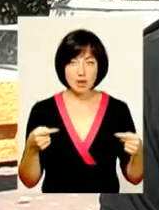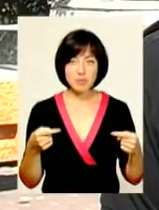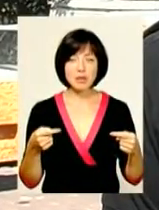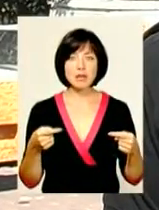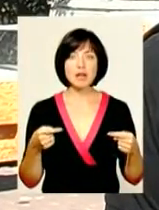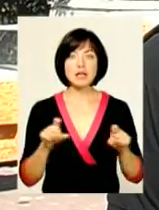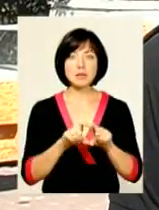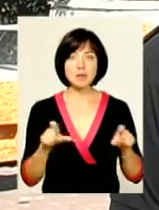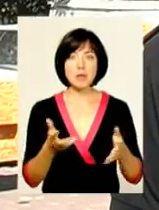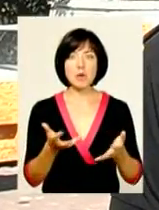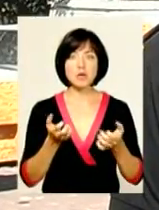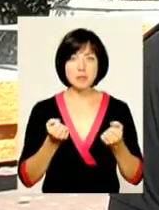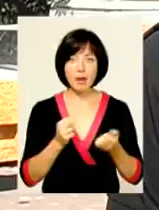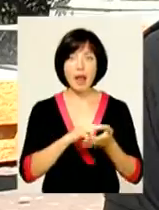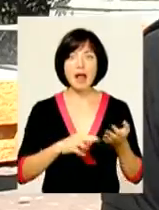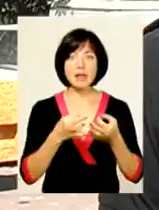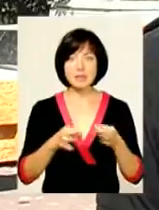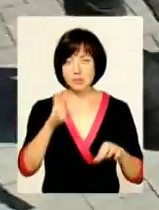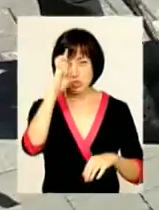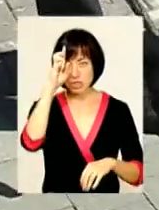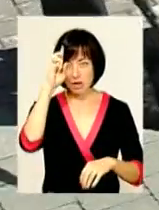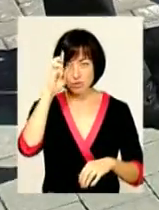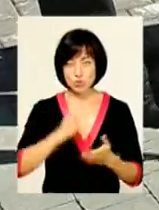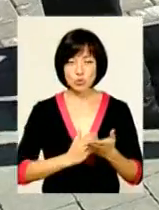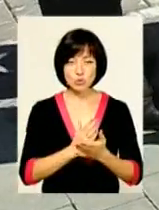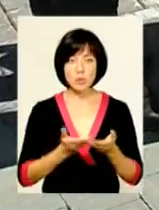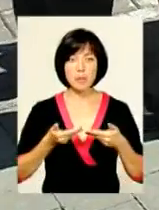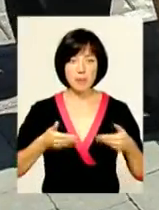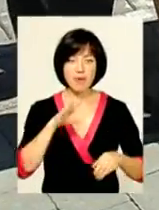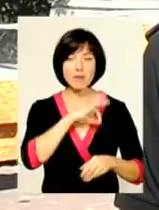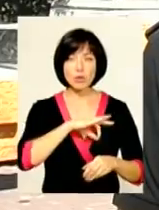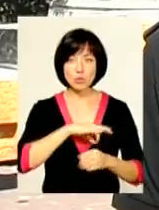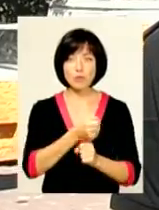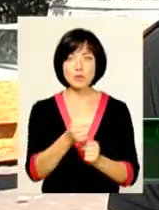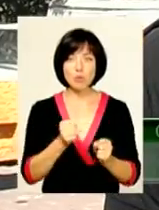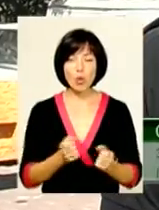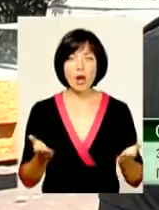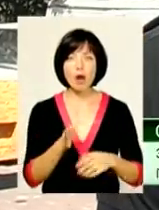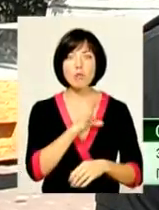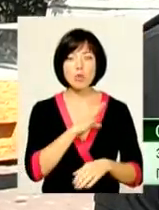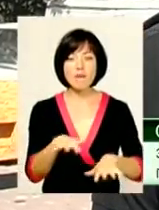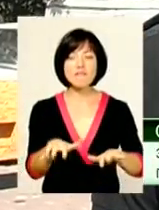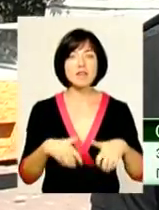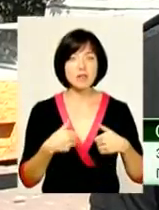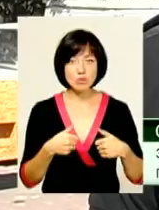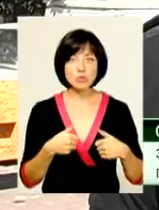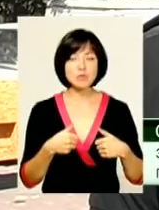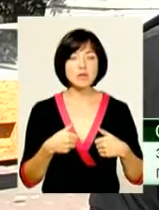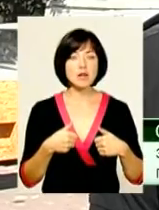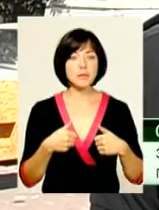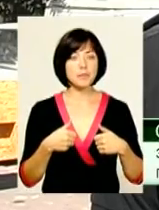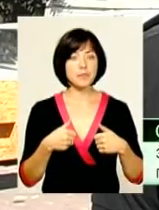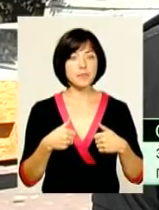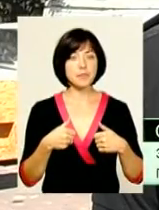департамент отримав ліцензію від Державної служби по контролю за наркотиками. Ми використовуємо зброю, яка була вилучена посадовими